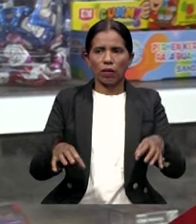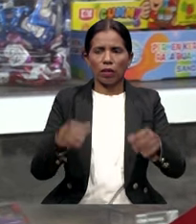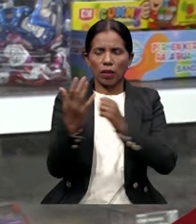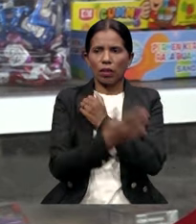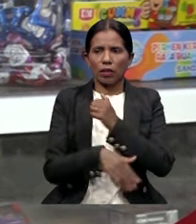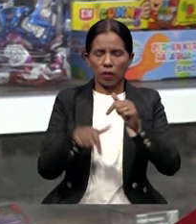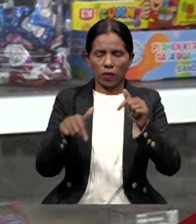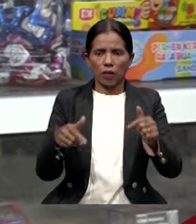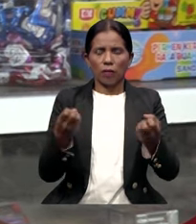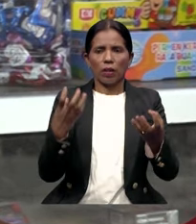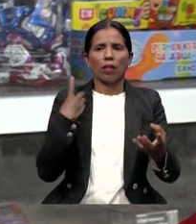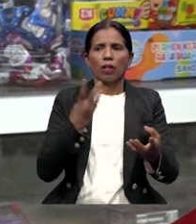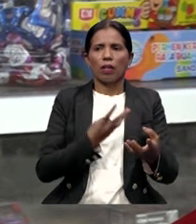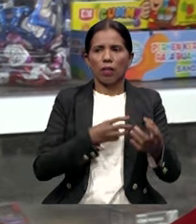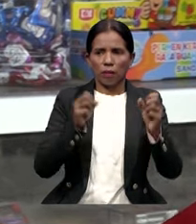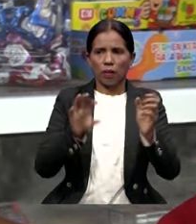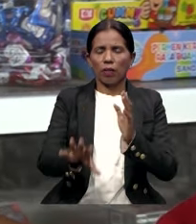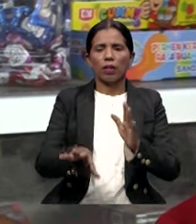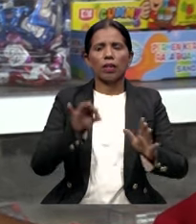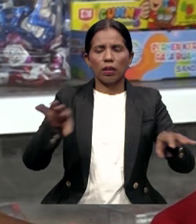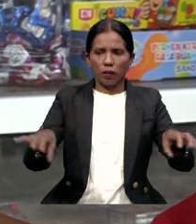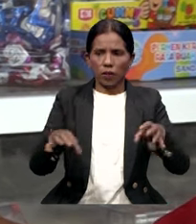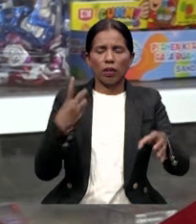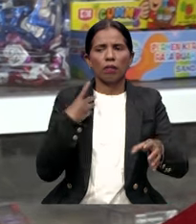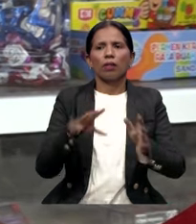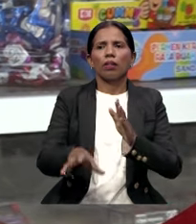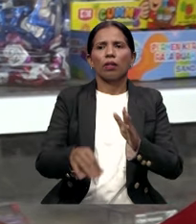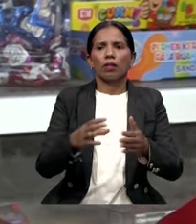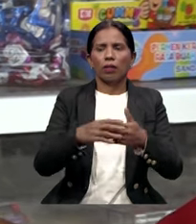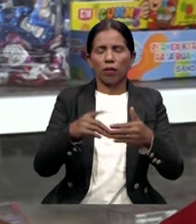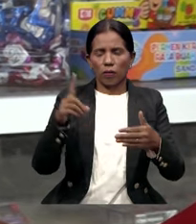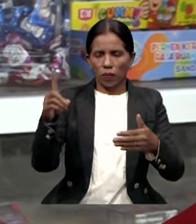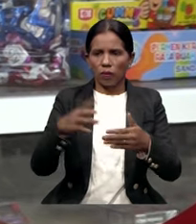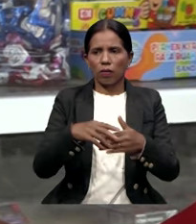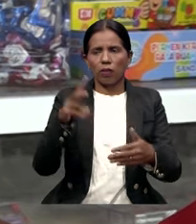ne barbarak par ami hori be bele hetan servisu am bele hetan satu dolar dua dolar per